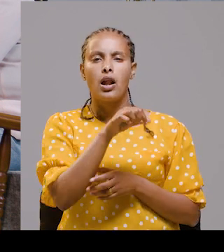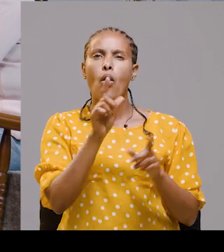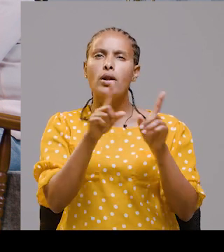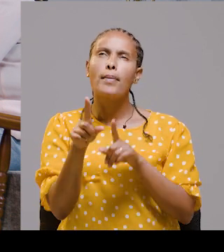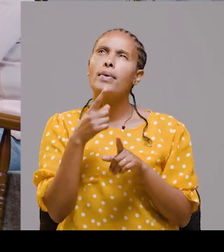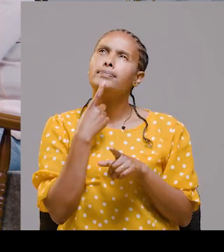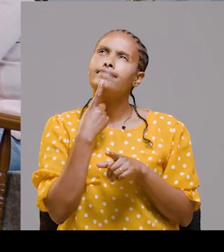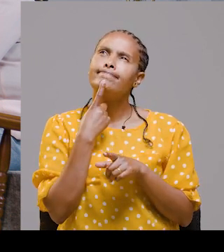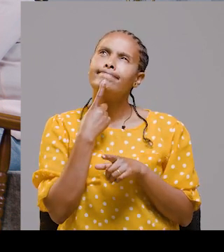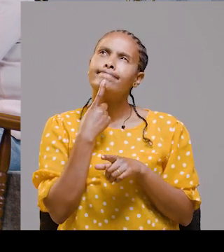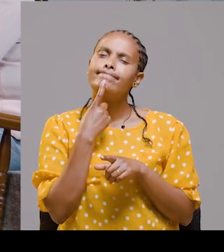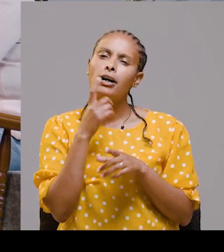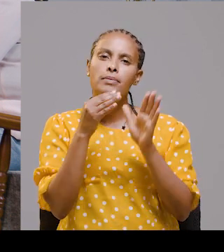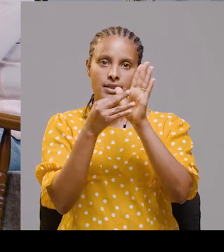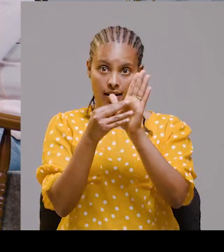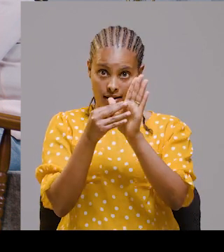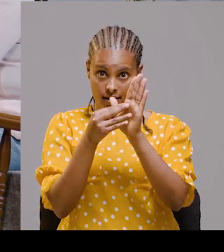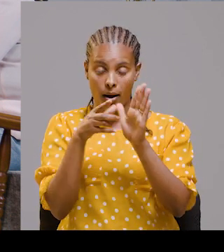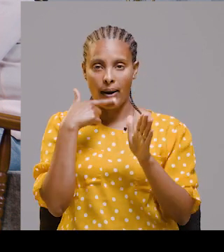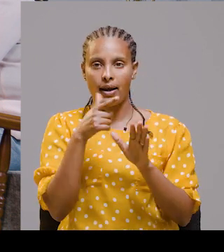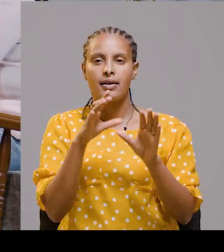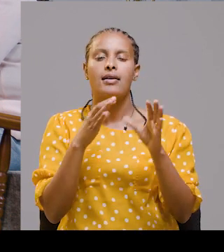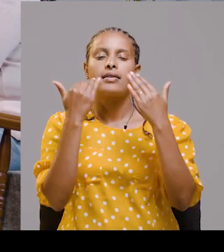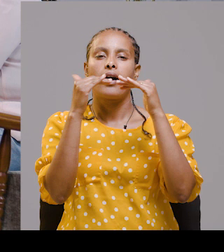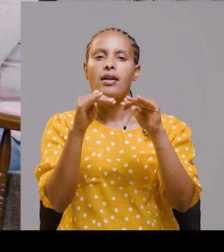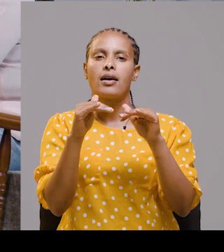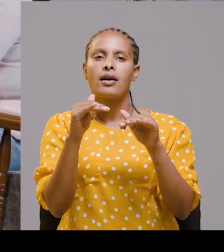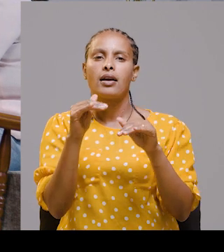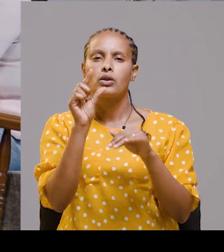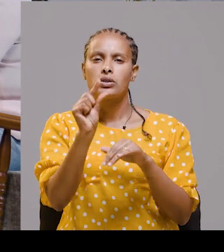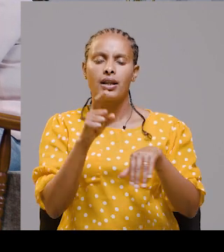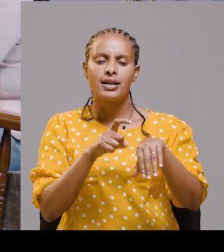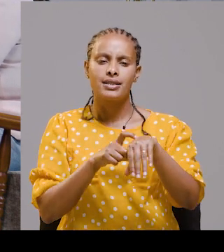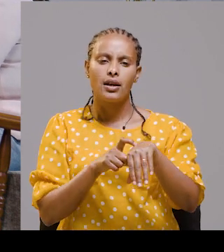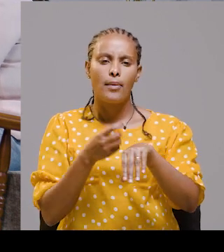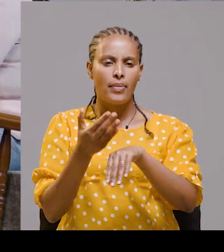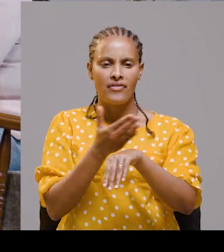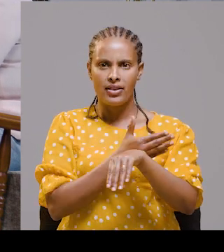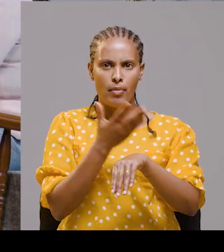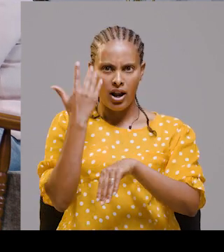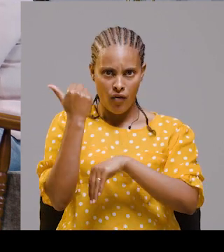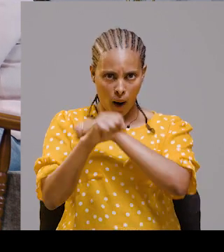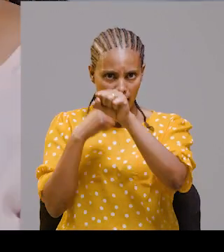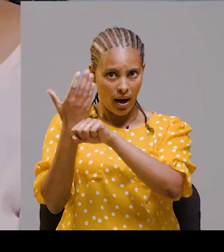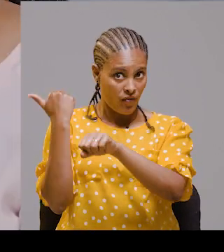ደግሞ አንድ ምሳሌ ለመጥቀስ ያህል ከተወሰነ ጊዜ በፊት ባለፈው